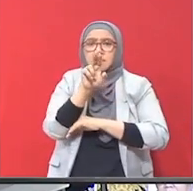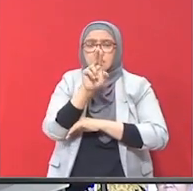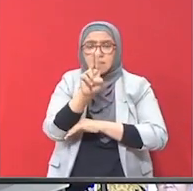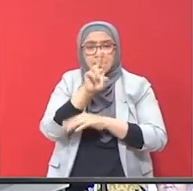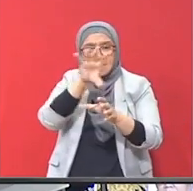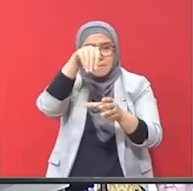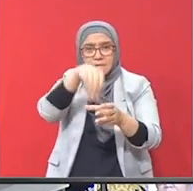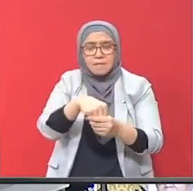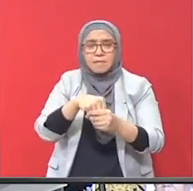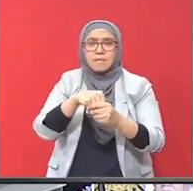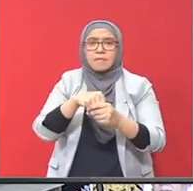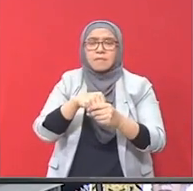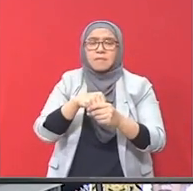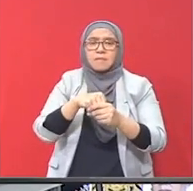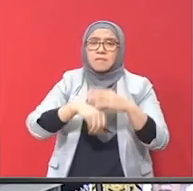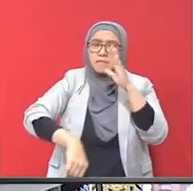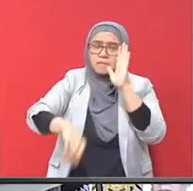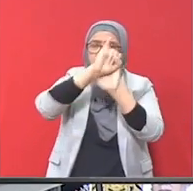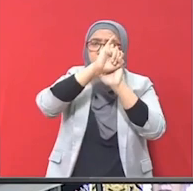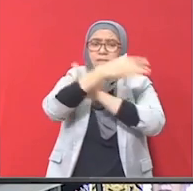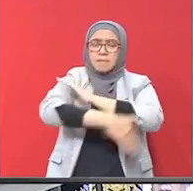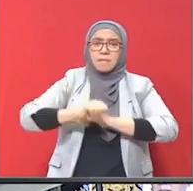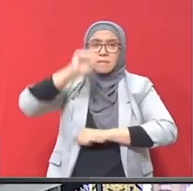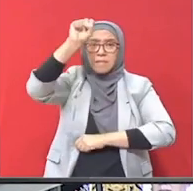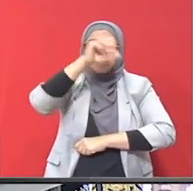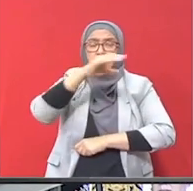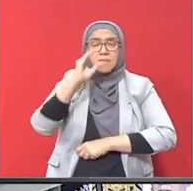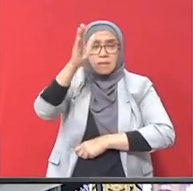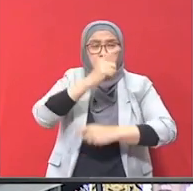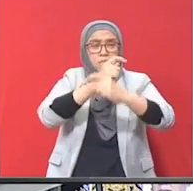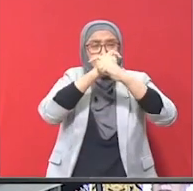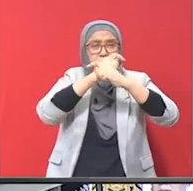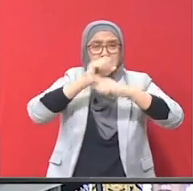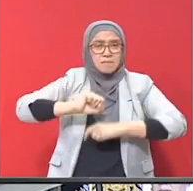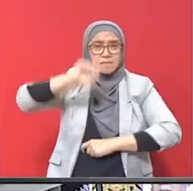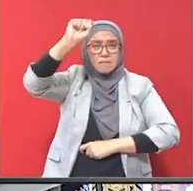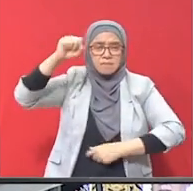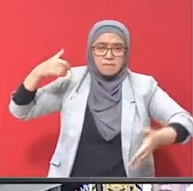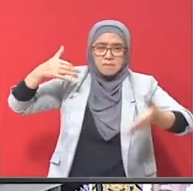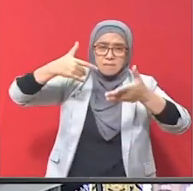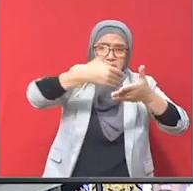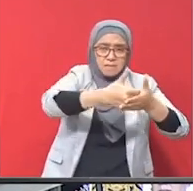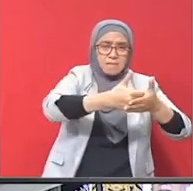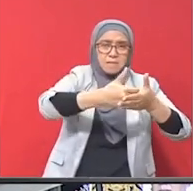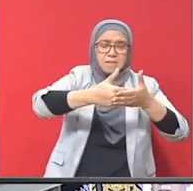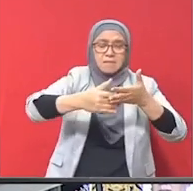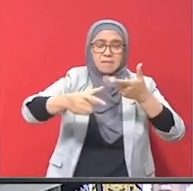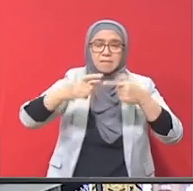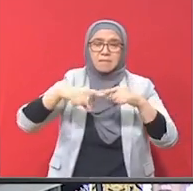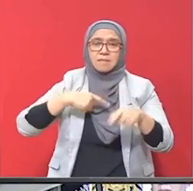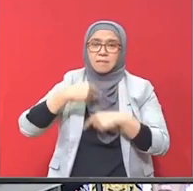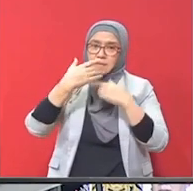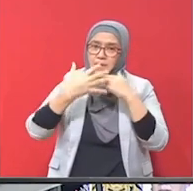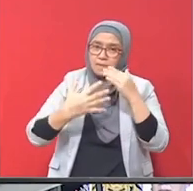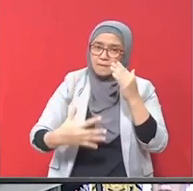yang melibatkan kedaulatan negeri Sabah dan akan mempertahankan Sabah sehinggalah ke Tetesan Darah